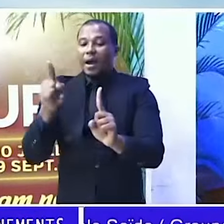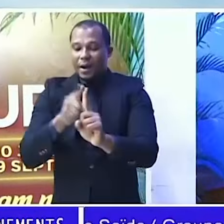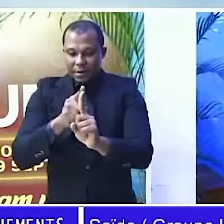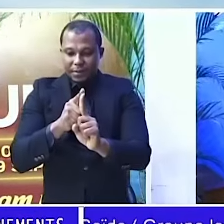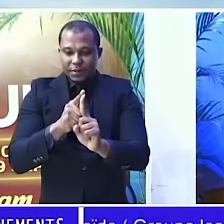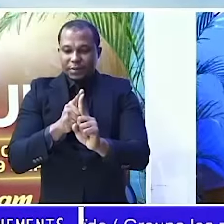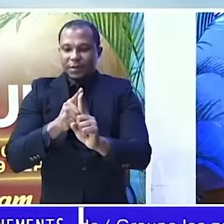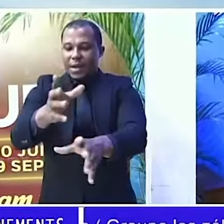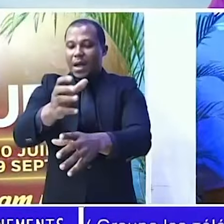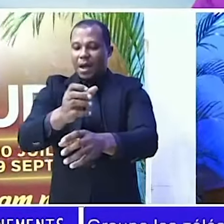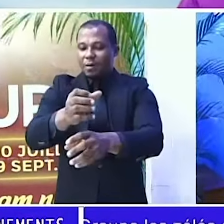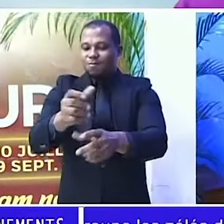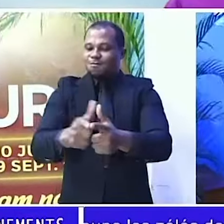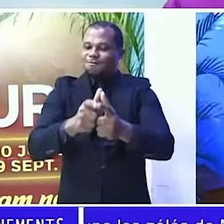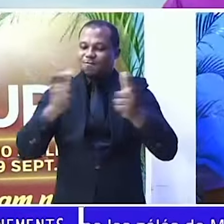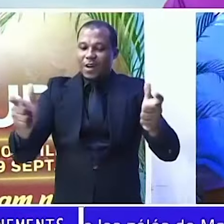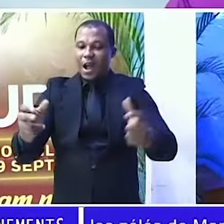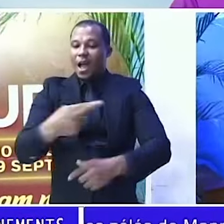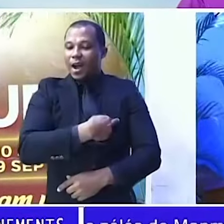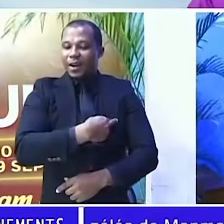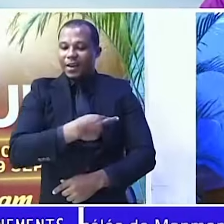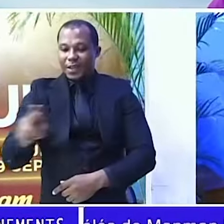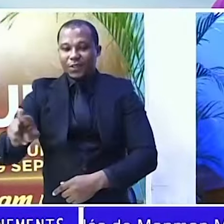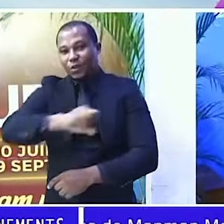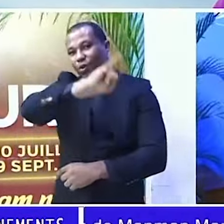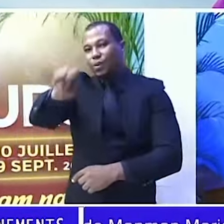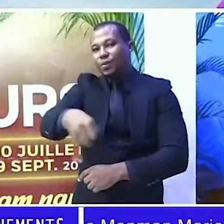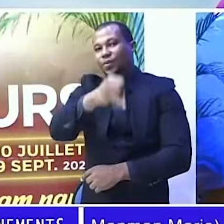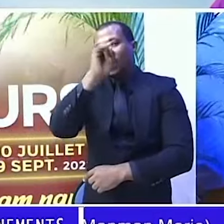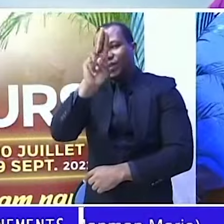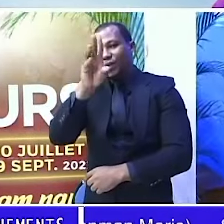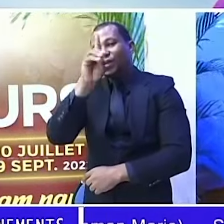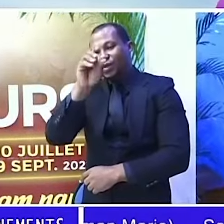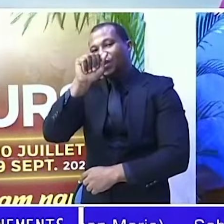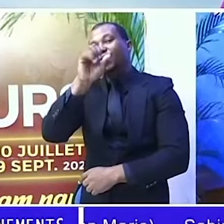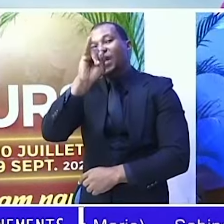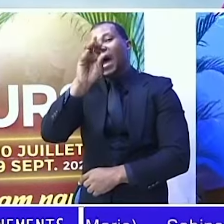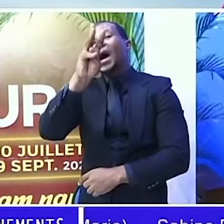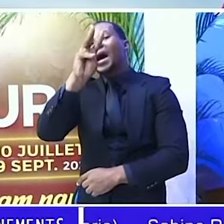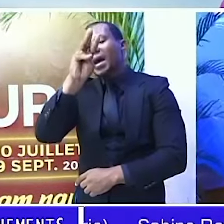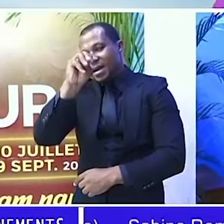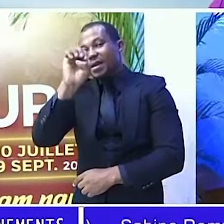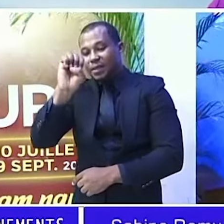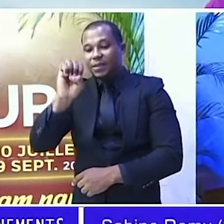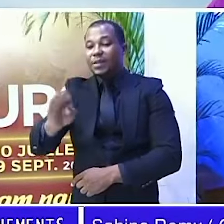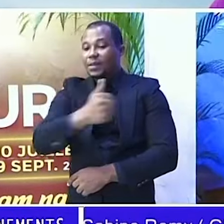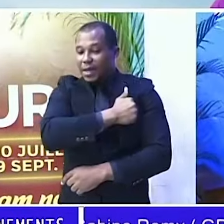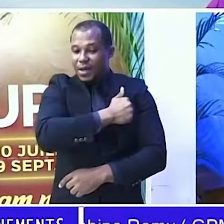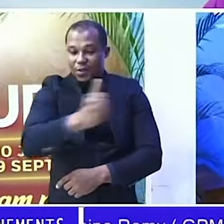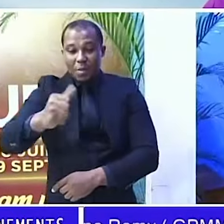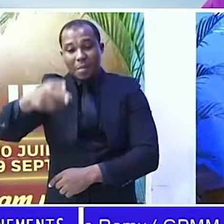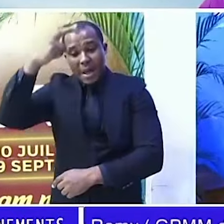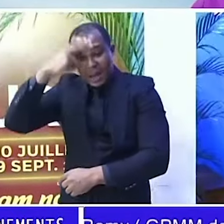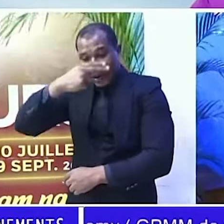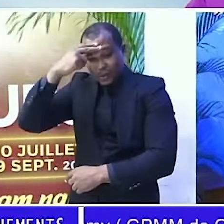religion, tant que le judaïsme, l'opre également l'islam, c'est nous-mêmes catholiques, au niveau de façon